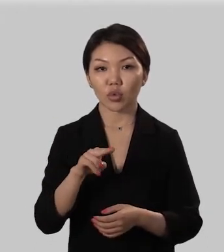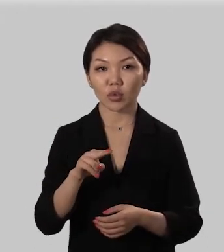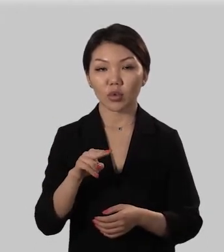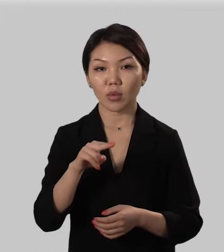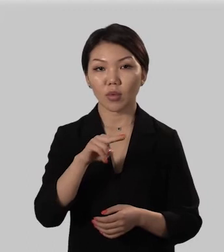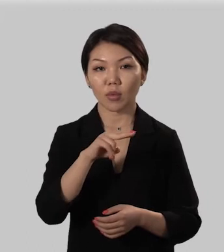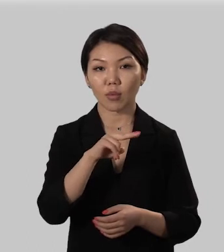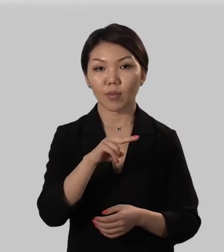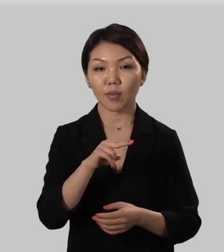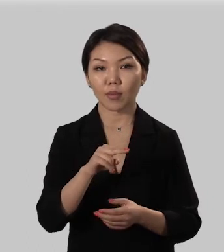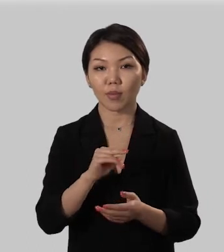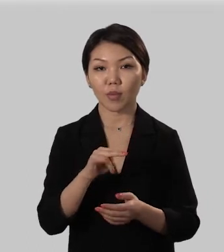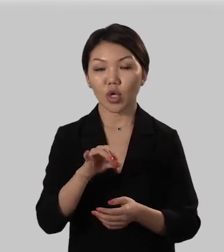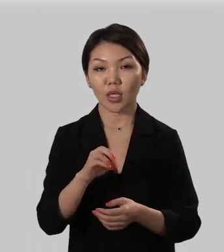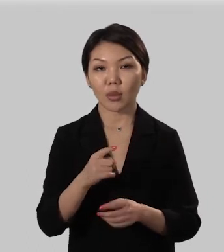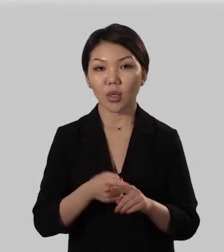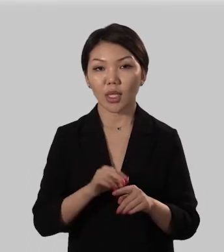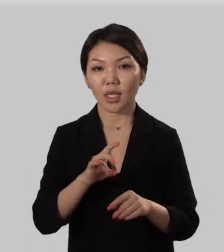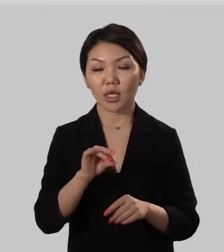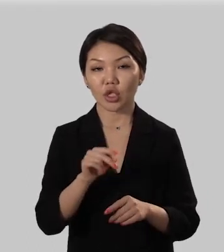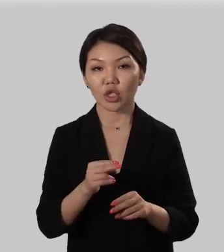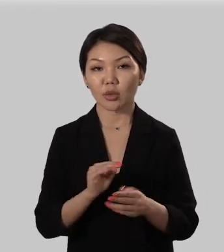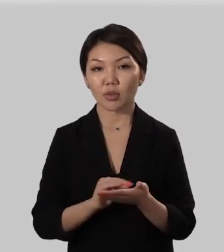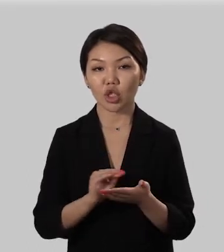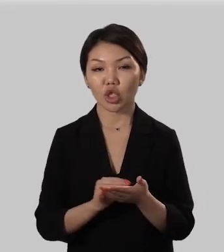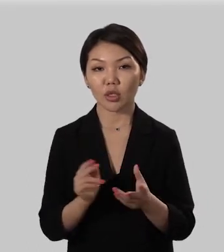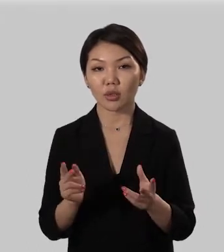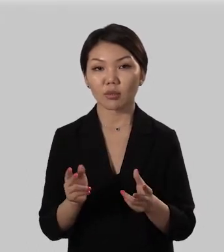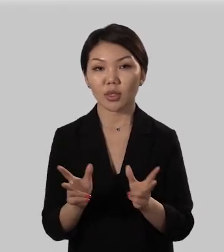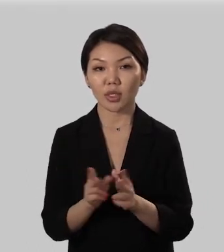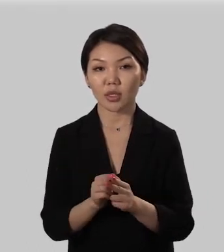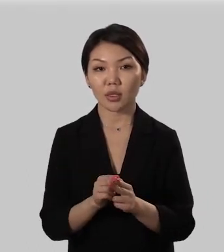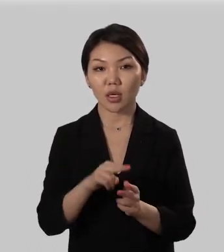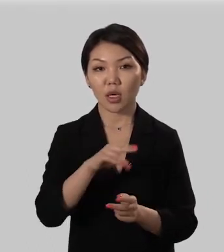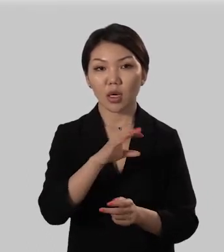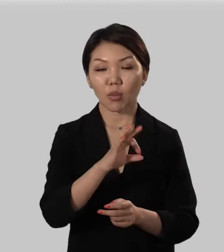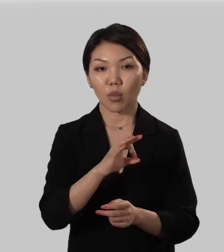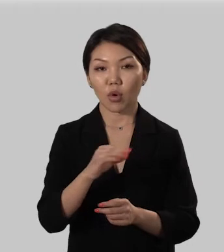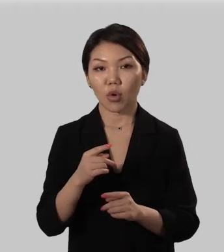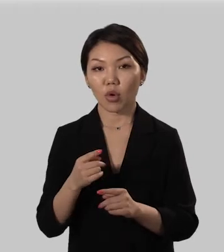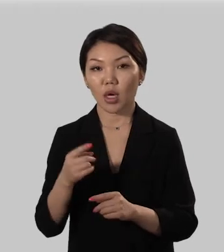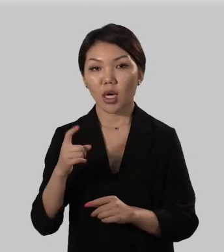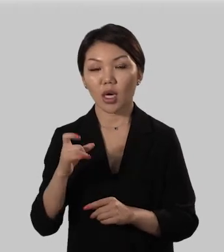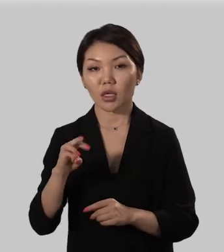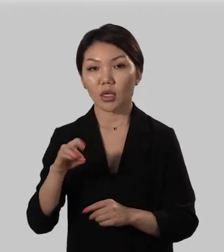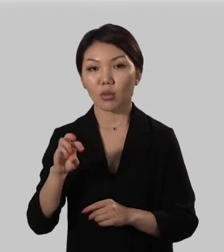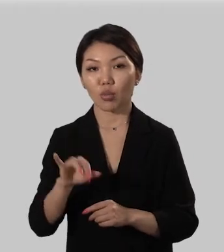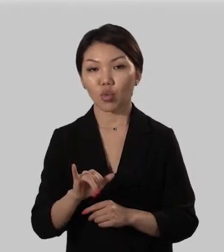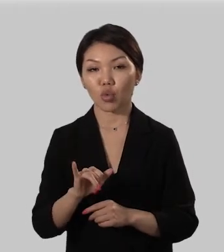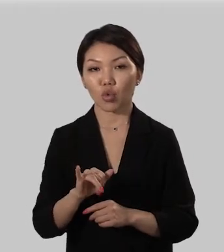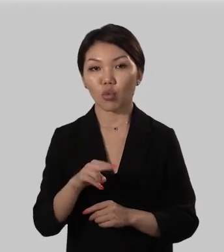наречие пишем слитно по этому поводу мы уже разговаривали с